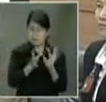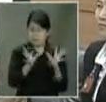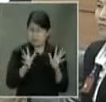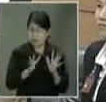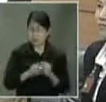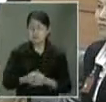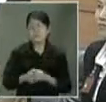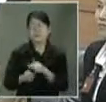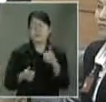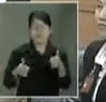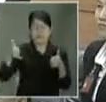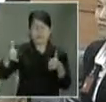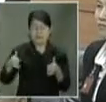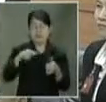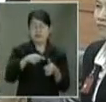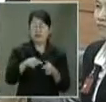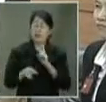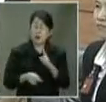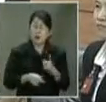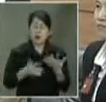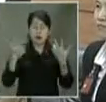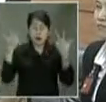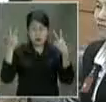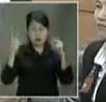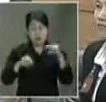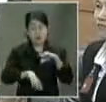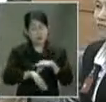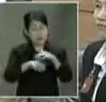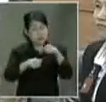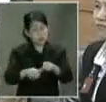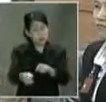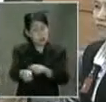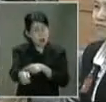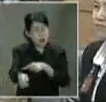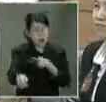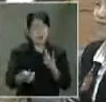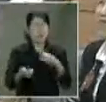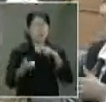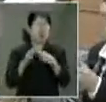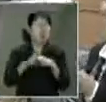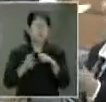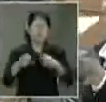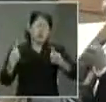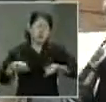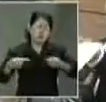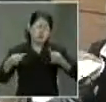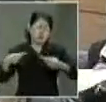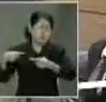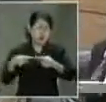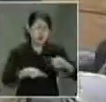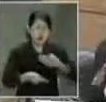มันตอบครับอยู่ยาวแค่ไหนความขัดแย้งก็ยาวเท่านั้นการ์ตูนยังคิดเลยท่านประธาน